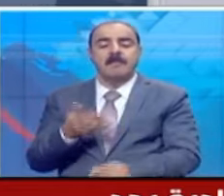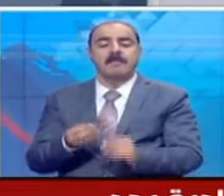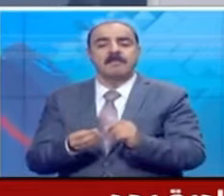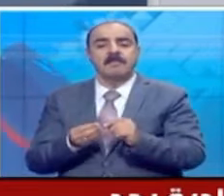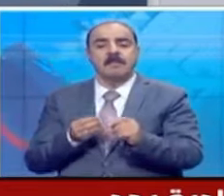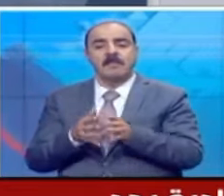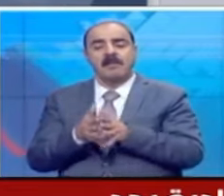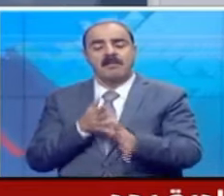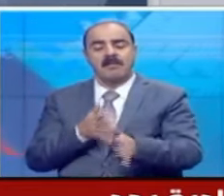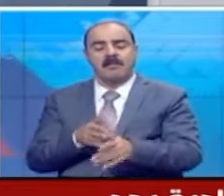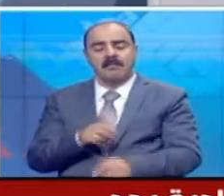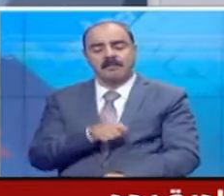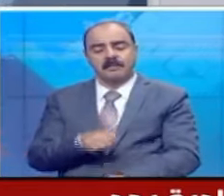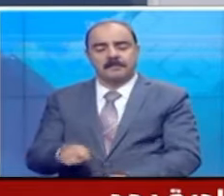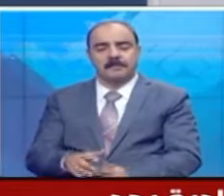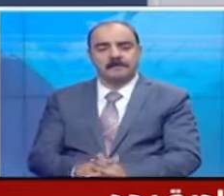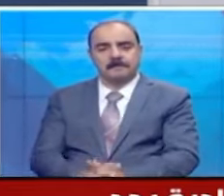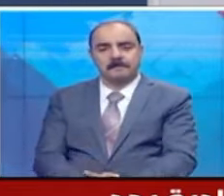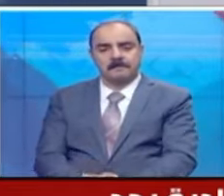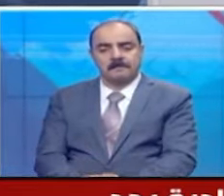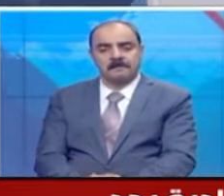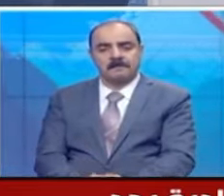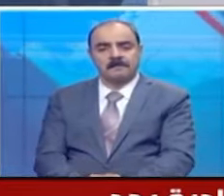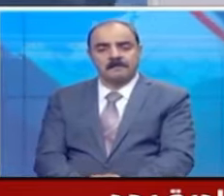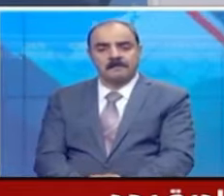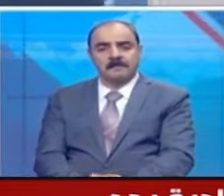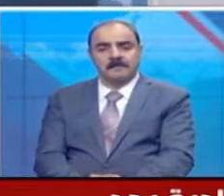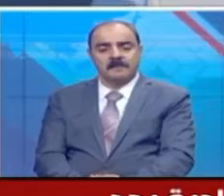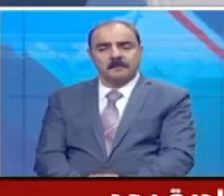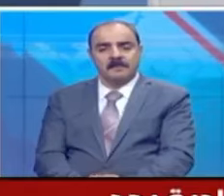سنوية 5 مليارات جنيه.